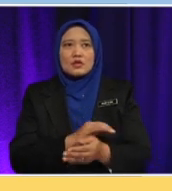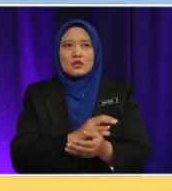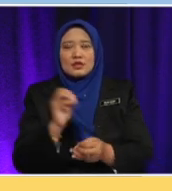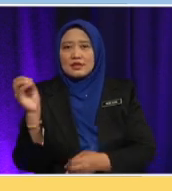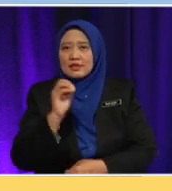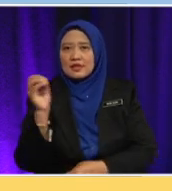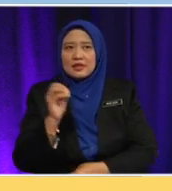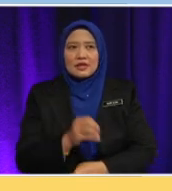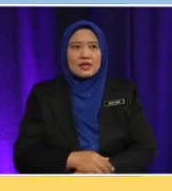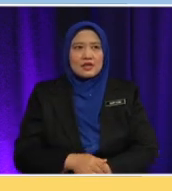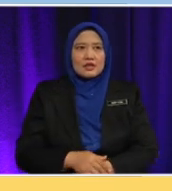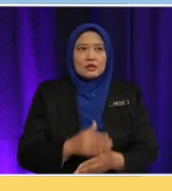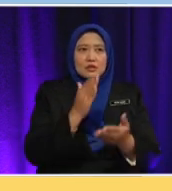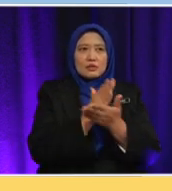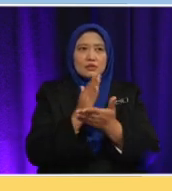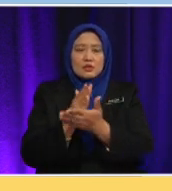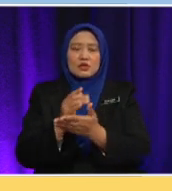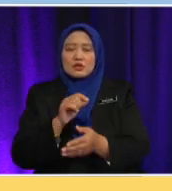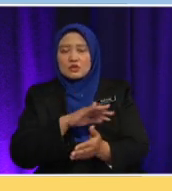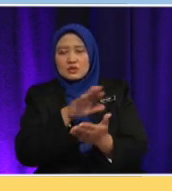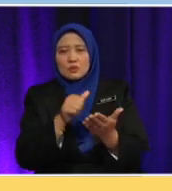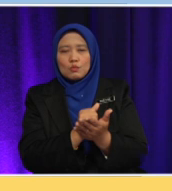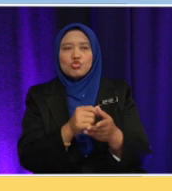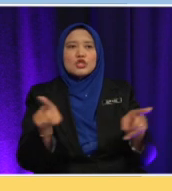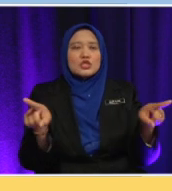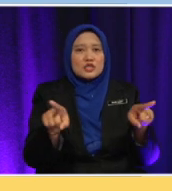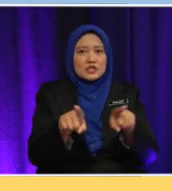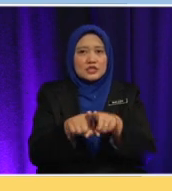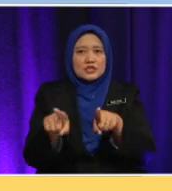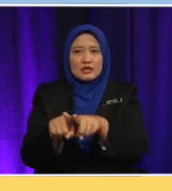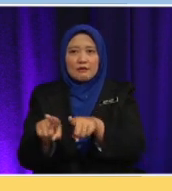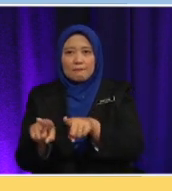simpang maka Harusnya sama sepanjang